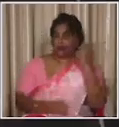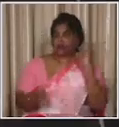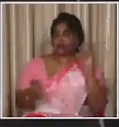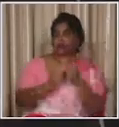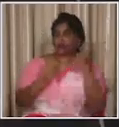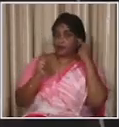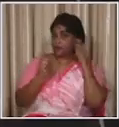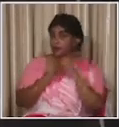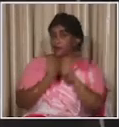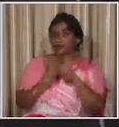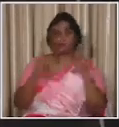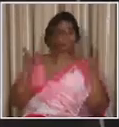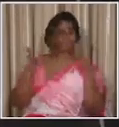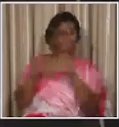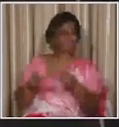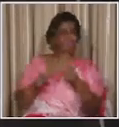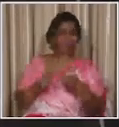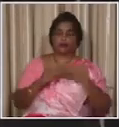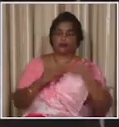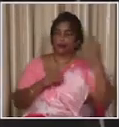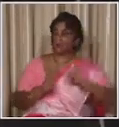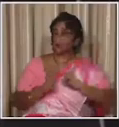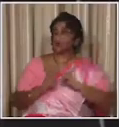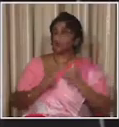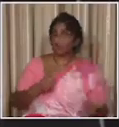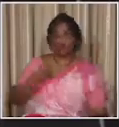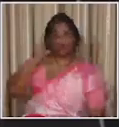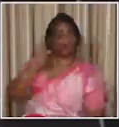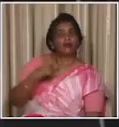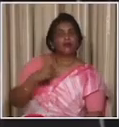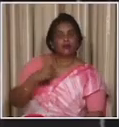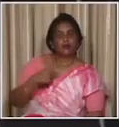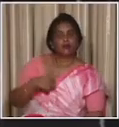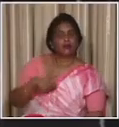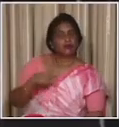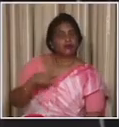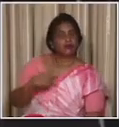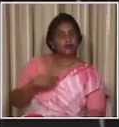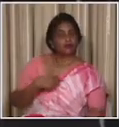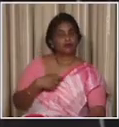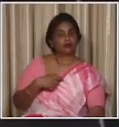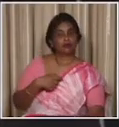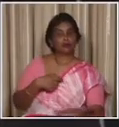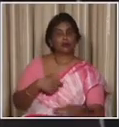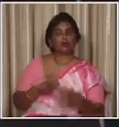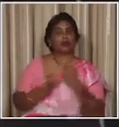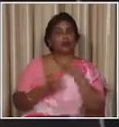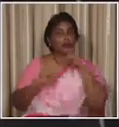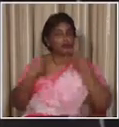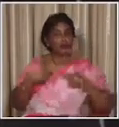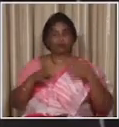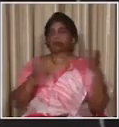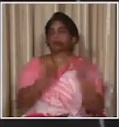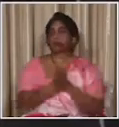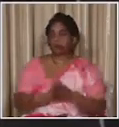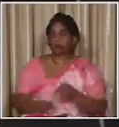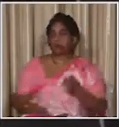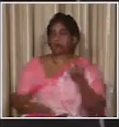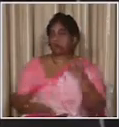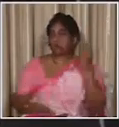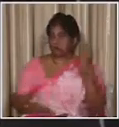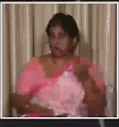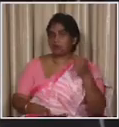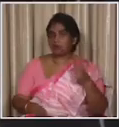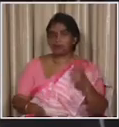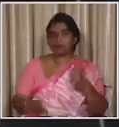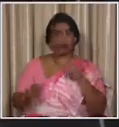කරන ක්‍රිකට් එකට විරුද්ධව වාරණ නියෝග ගන්නවා. අපි අනාගතයේ දවසක මේ රටේ ජනප්‍රිය නීතිවේදීන් අල්ලගෙන කෝටි ගණන්